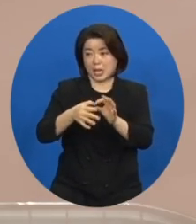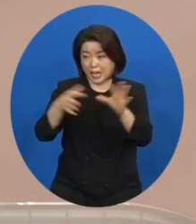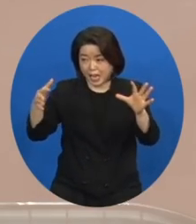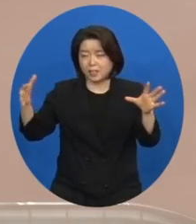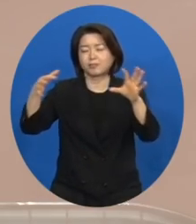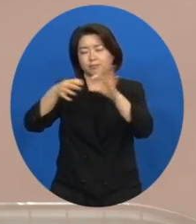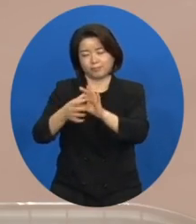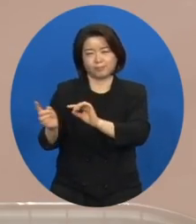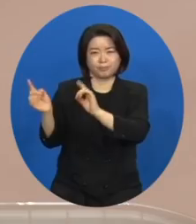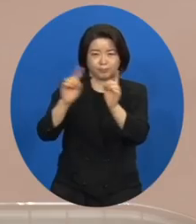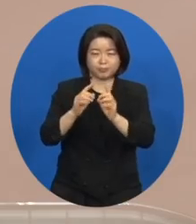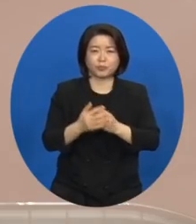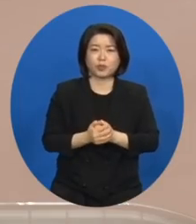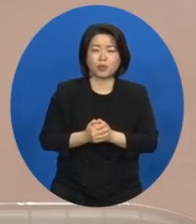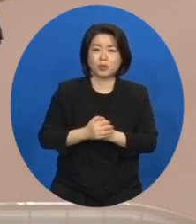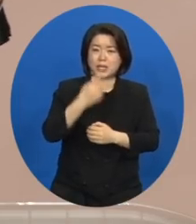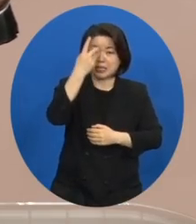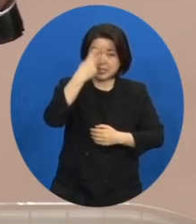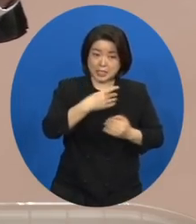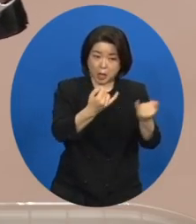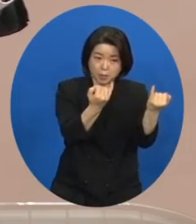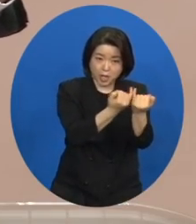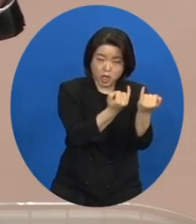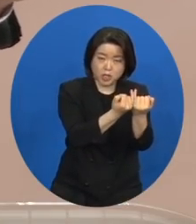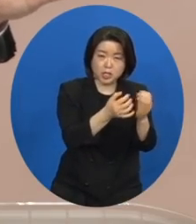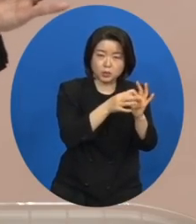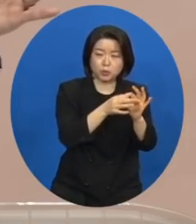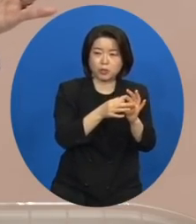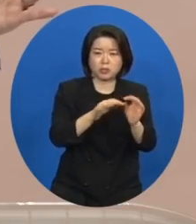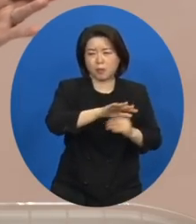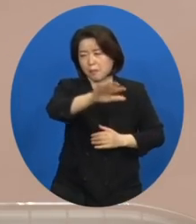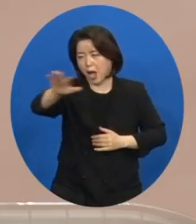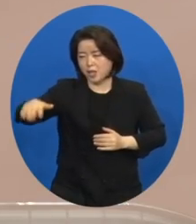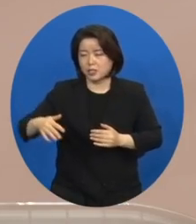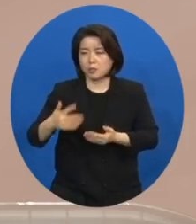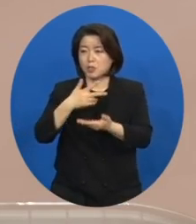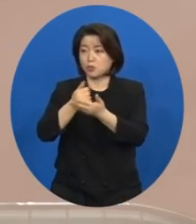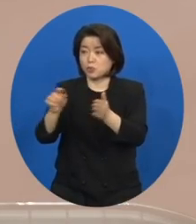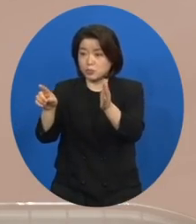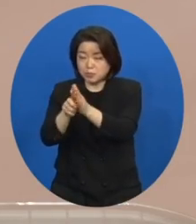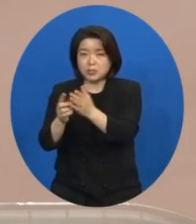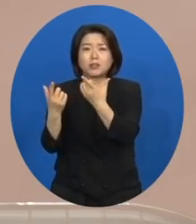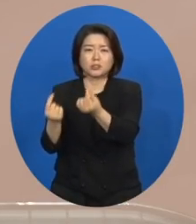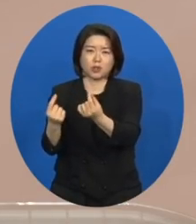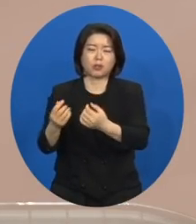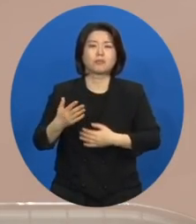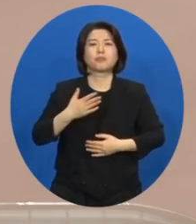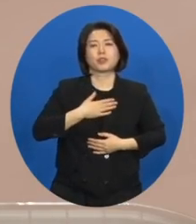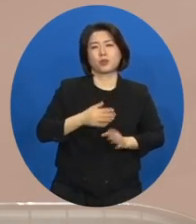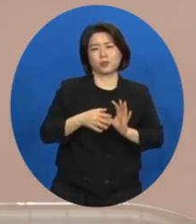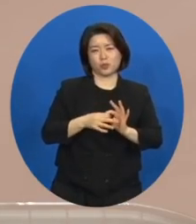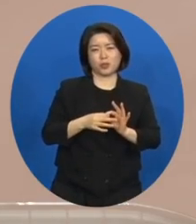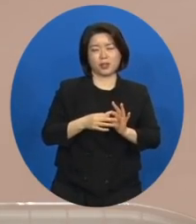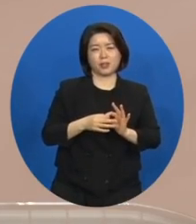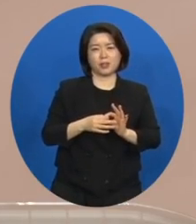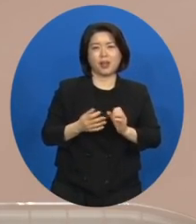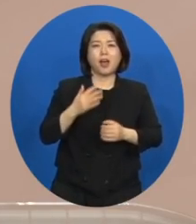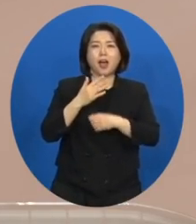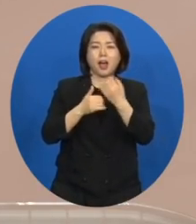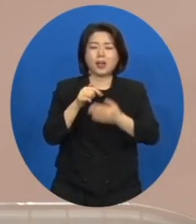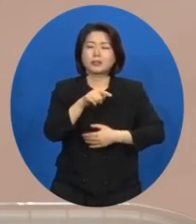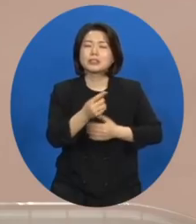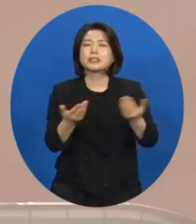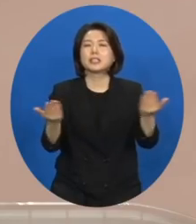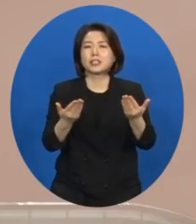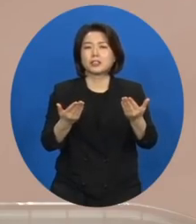4 말에 연 을 통해서 수많은 이들이 줄을 알았던 것처럼 주요 저를 통해서 하는 그 일을